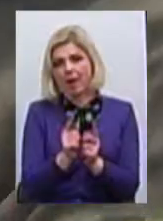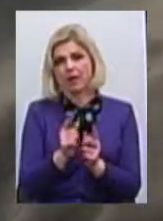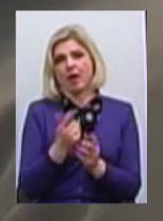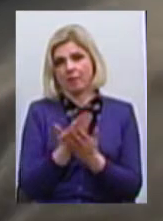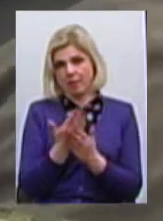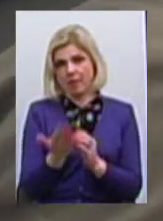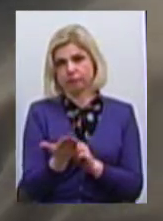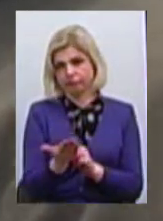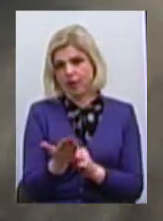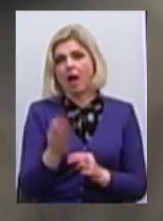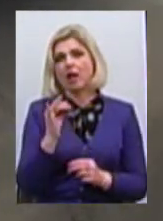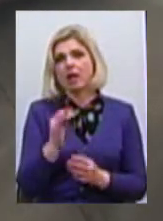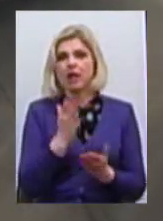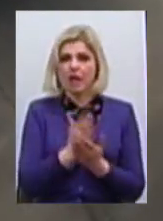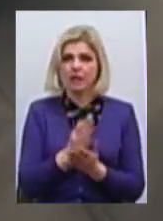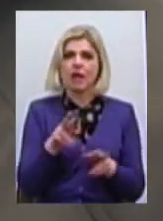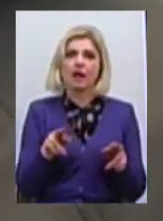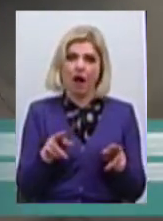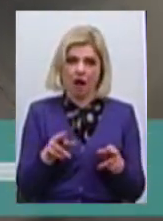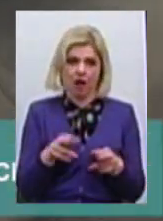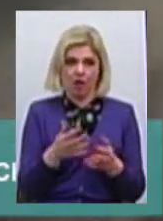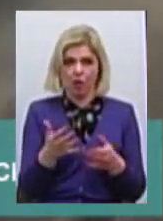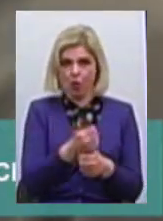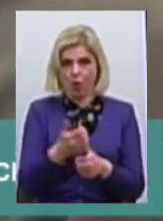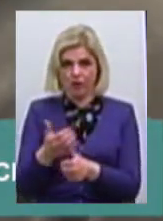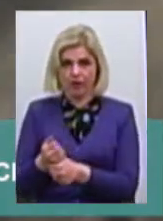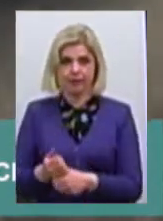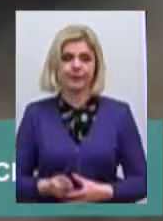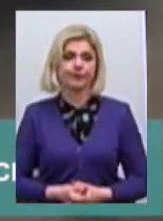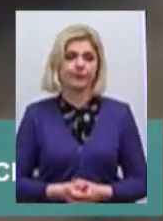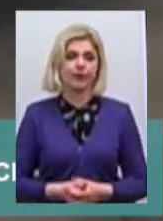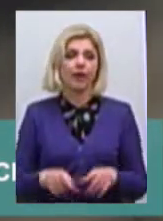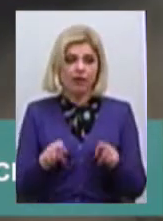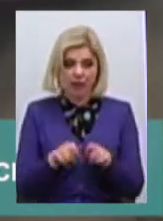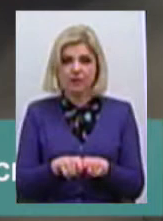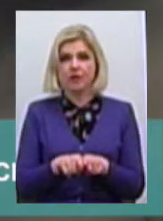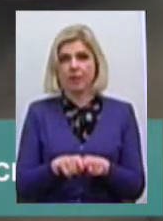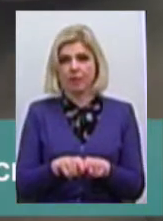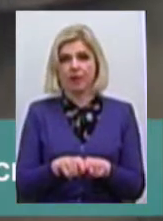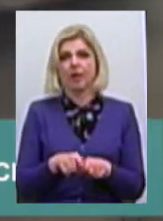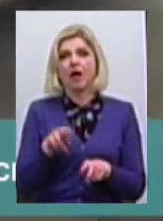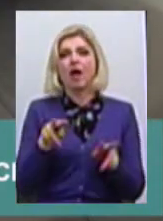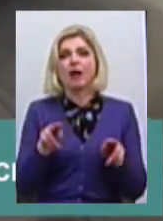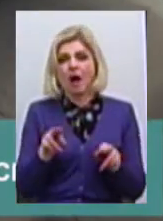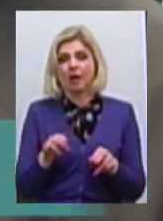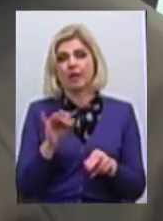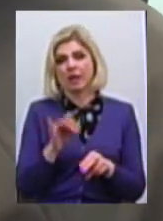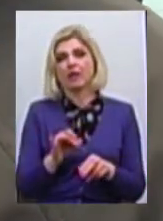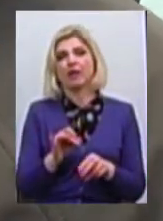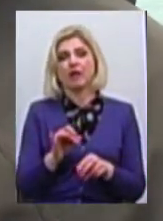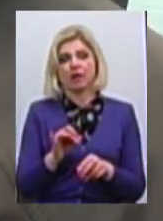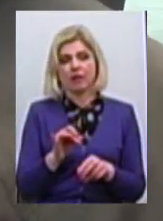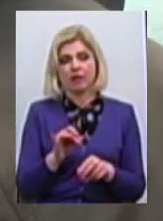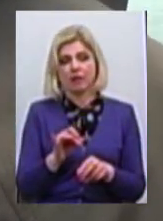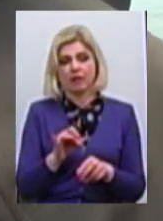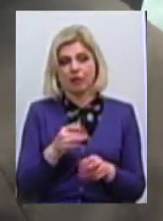долонь. Трапляються і ракуловки. Так само трал. Так само трал кидаємо, чіпляємо і пішли